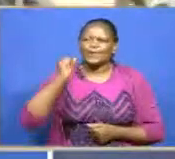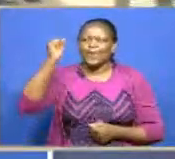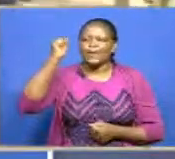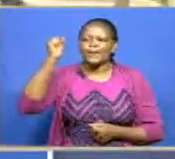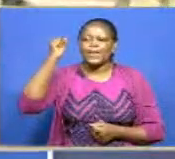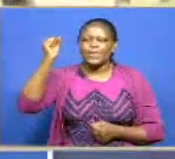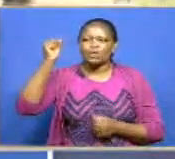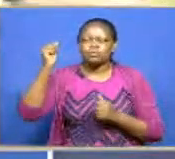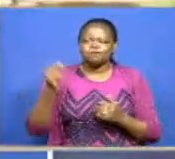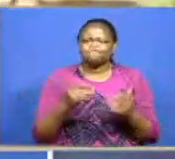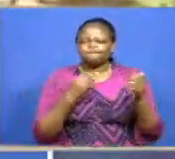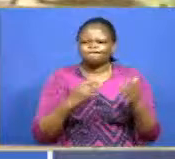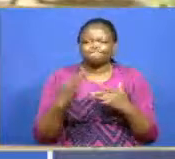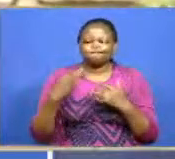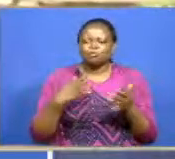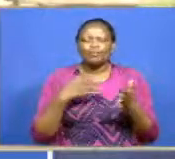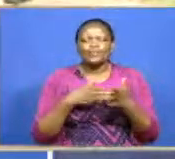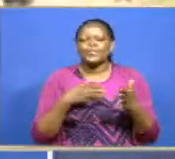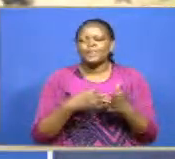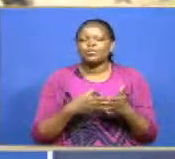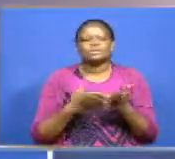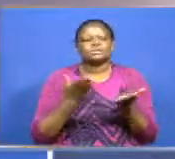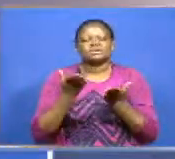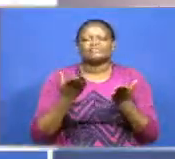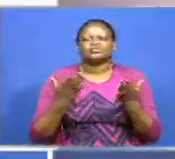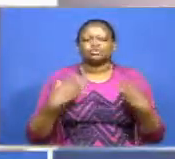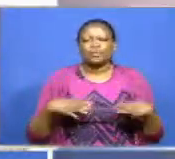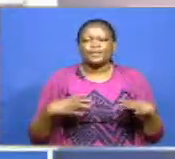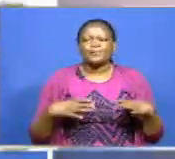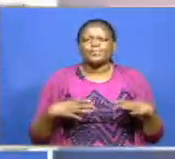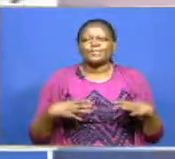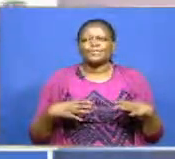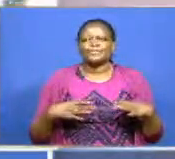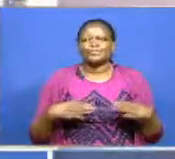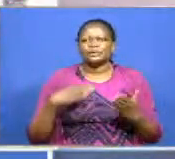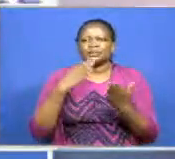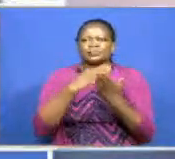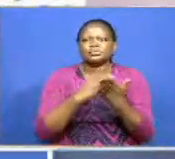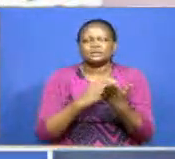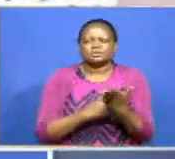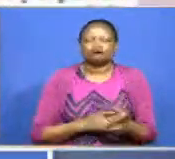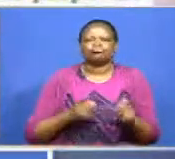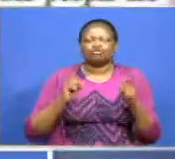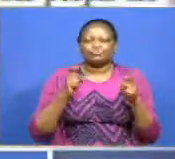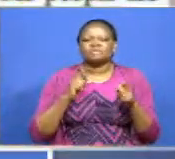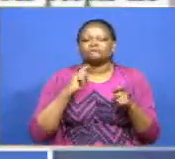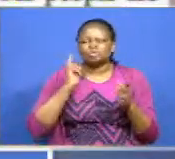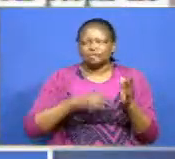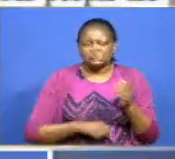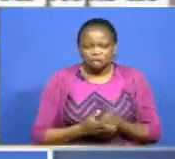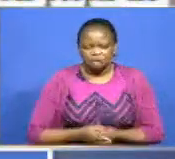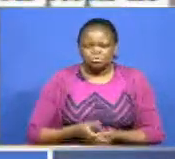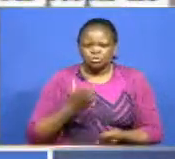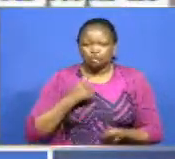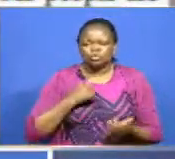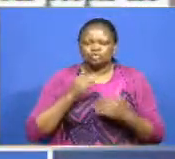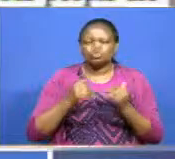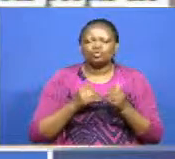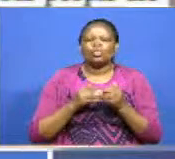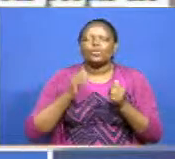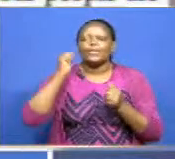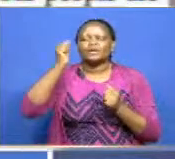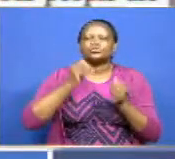nchini linakwamisha utoaji huduma kwa wananchi. Kwenye taarifa kwa vyombo vya habari, baraza hilo limewataka viongozi wa